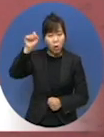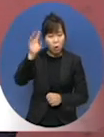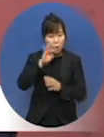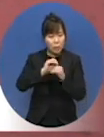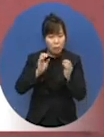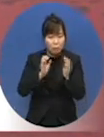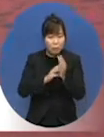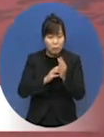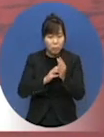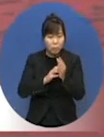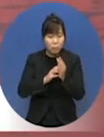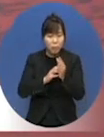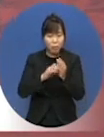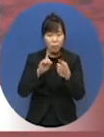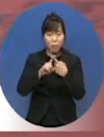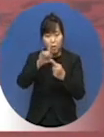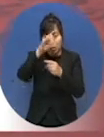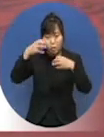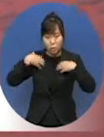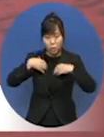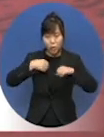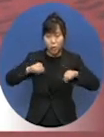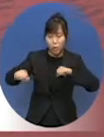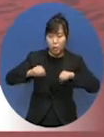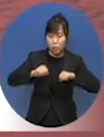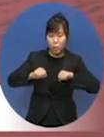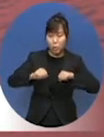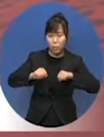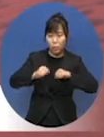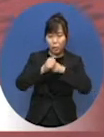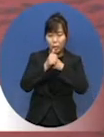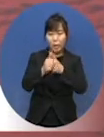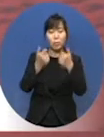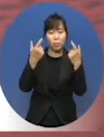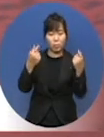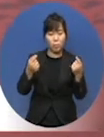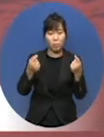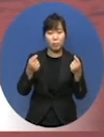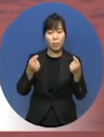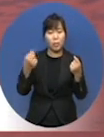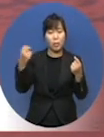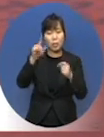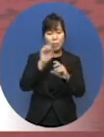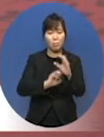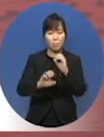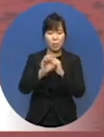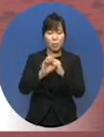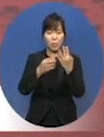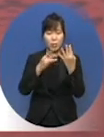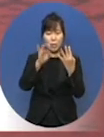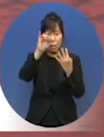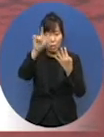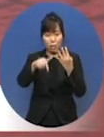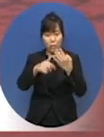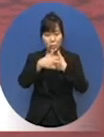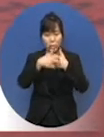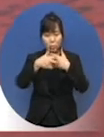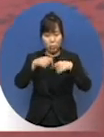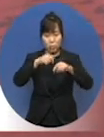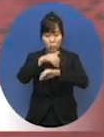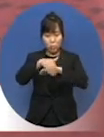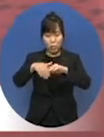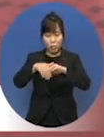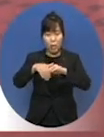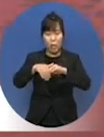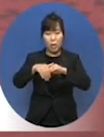끝날지는 전적으로 정부 태도에 달려있다는 점을 강조하면서 다시 한번 4대학 의료정책